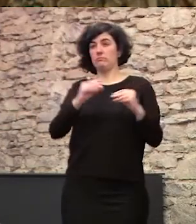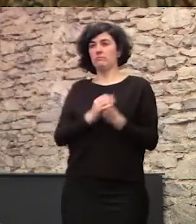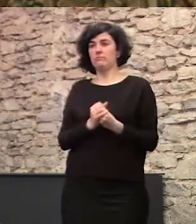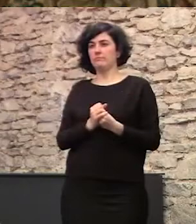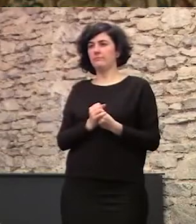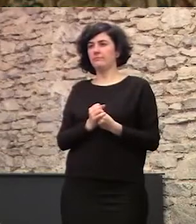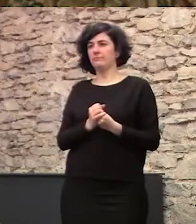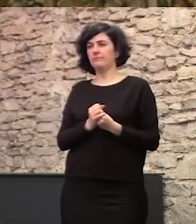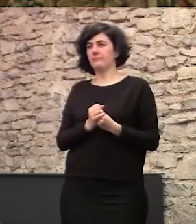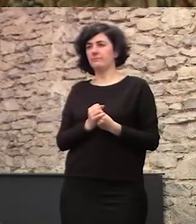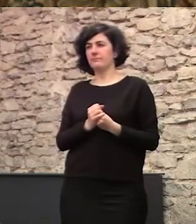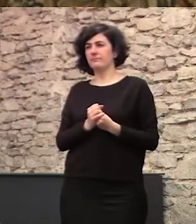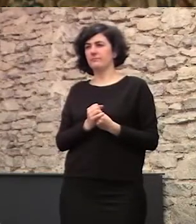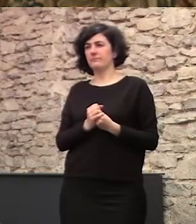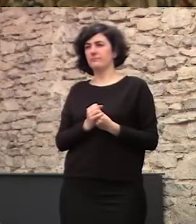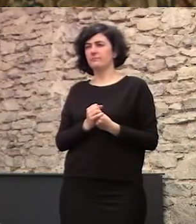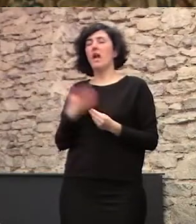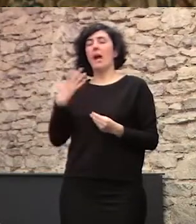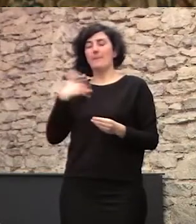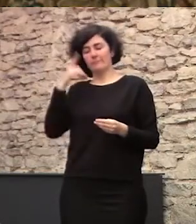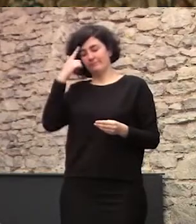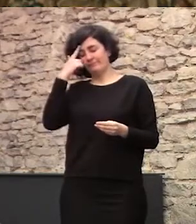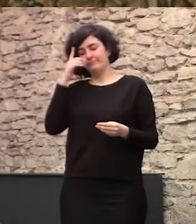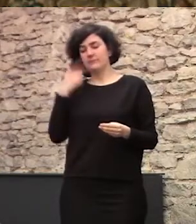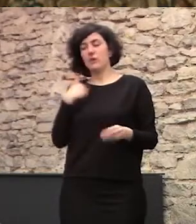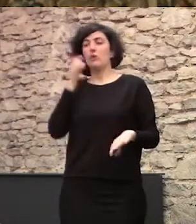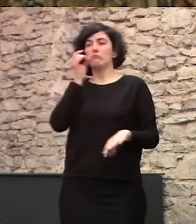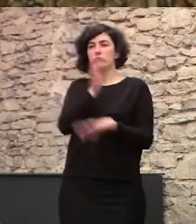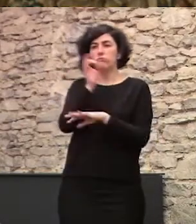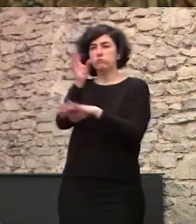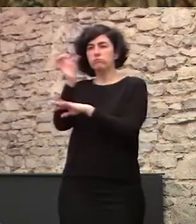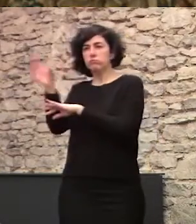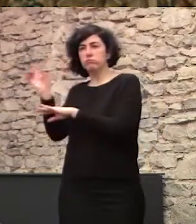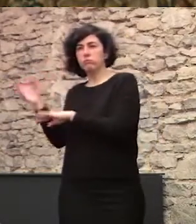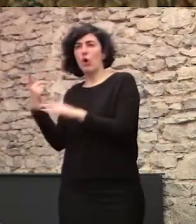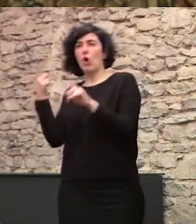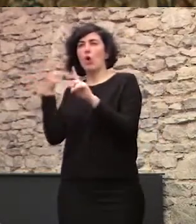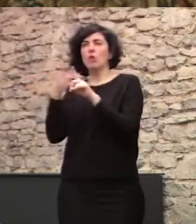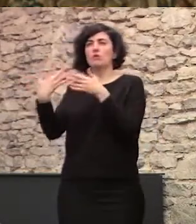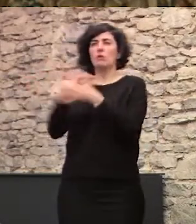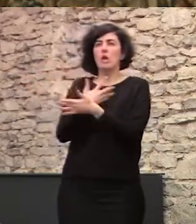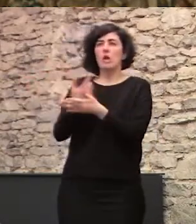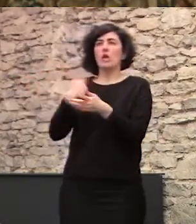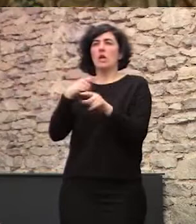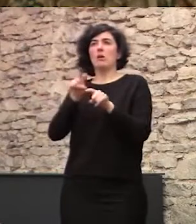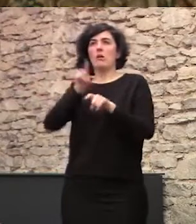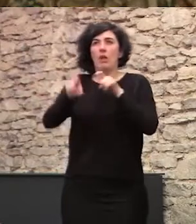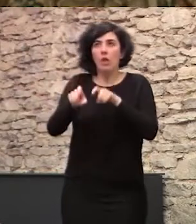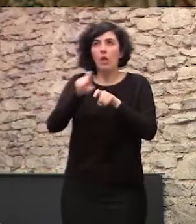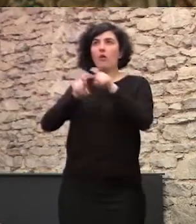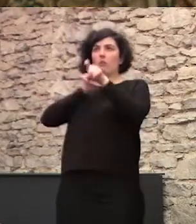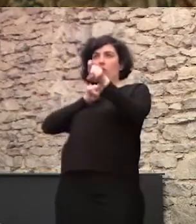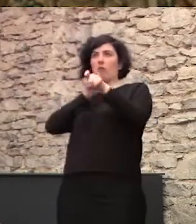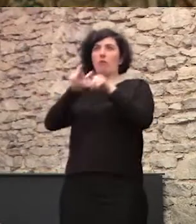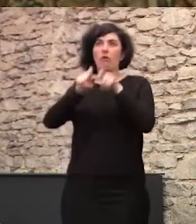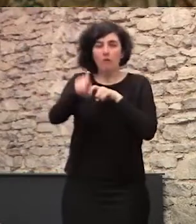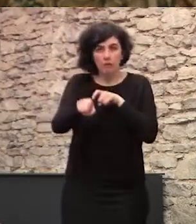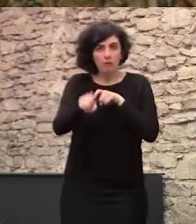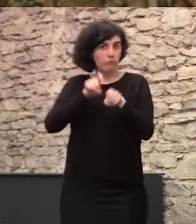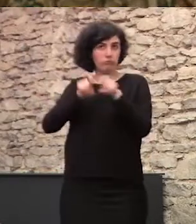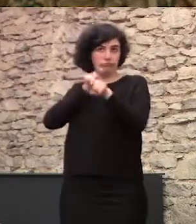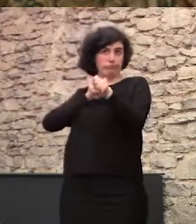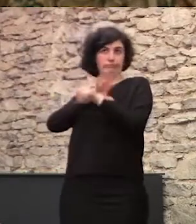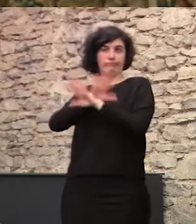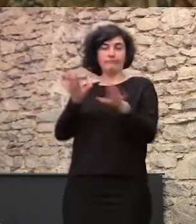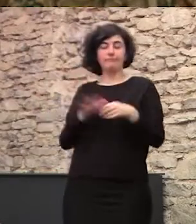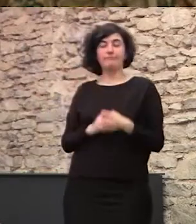den. Hori jendeari bidali eta ban izan da aurrera, atzera, bi pauso aurrera, pauso bat atzera, bi pauso atzera bat